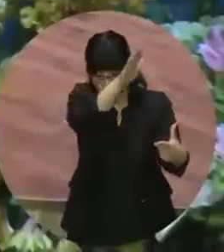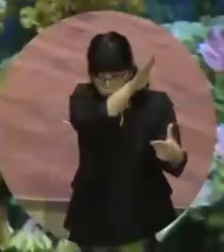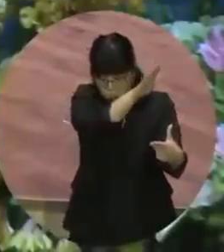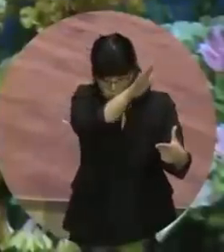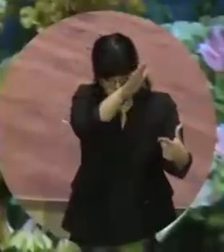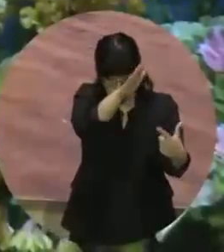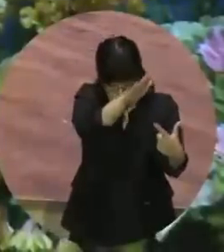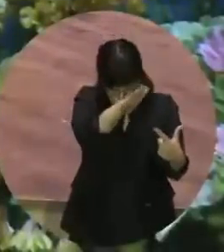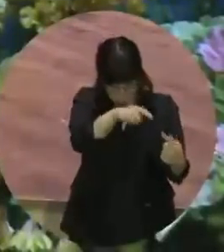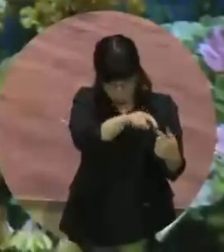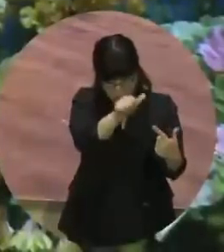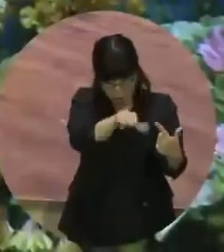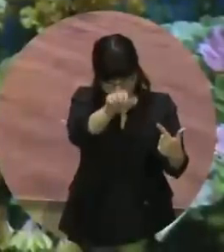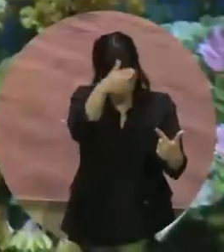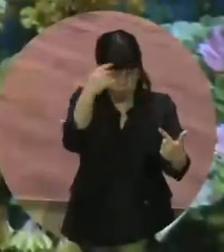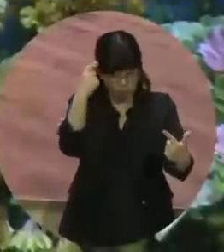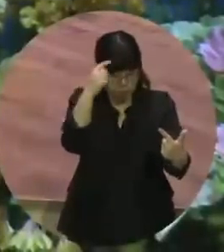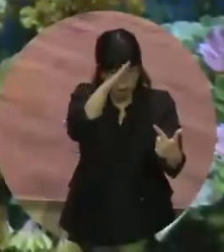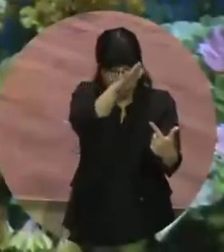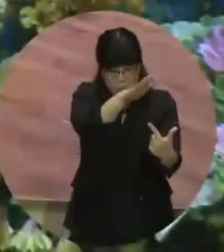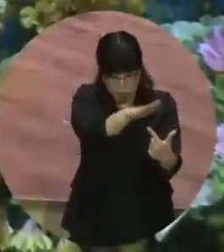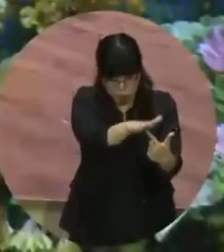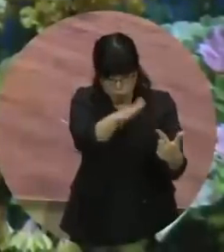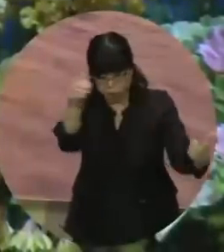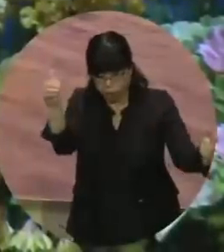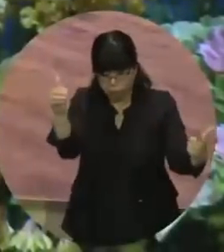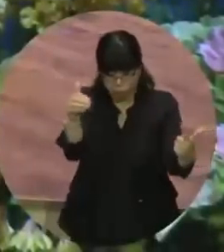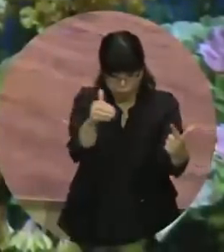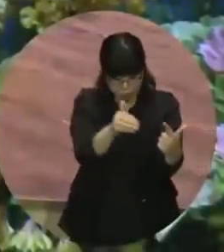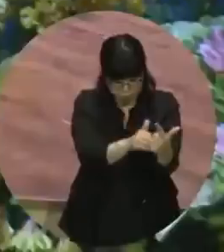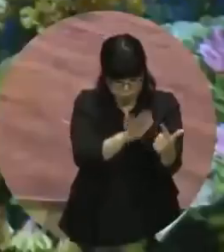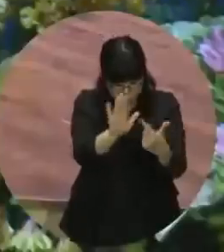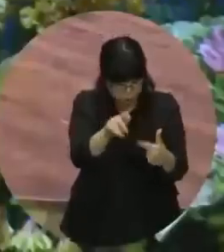하나님이 말씀하신 언약이 생각난 거예요.